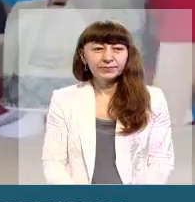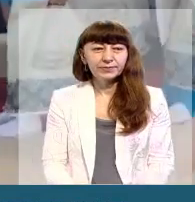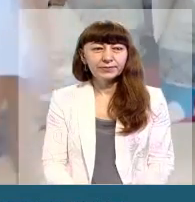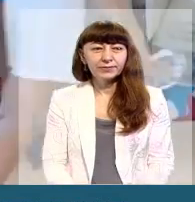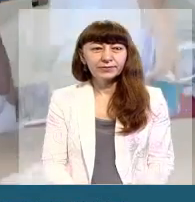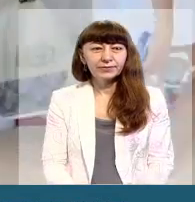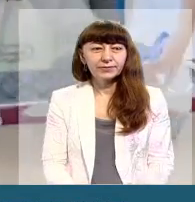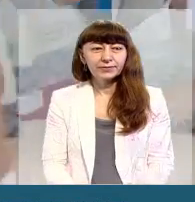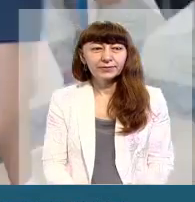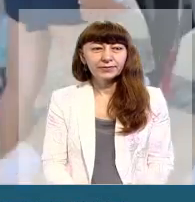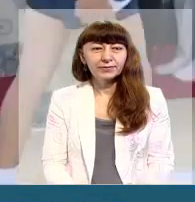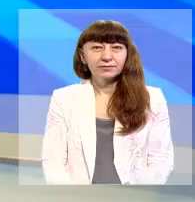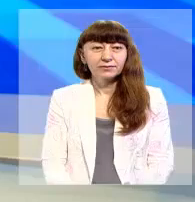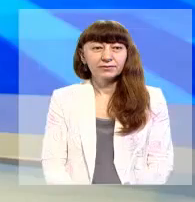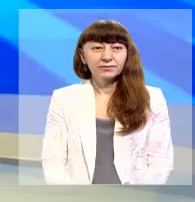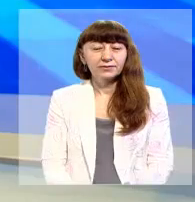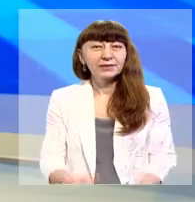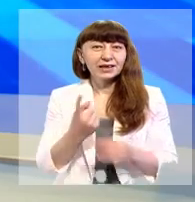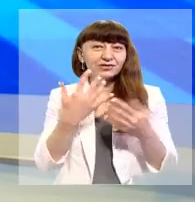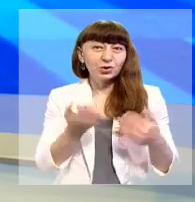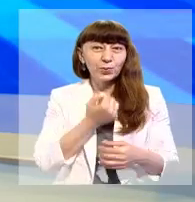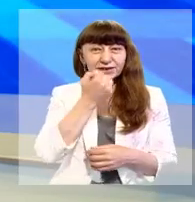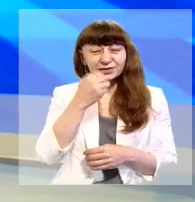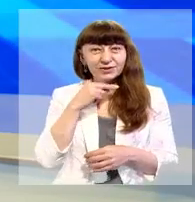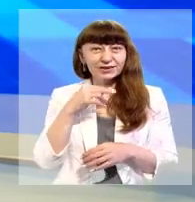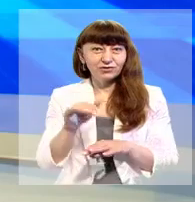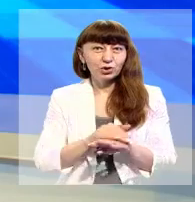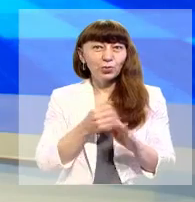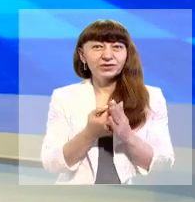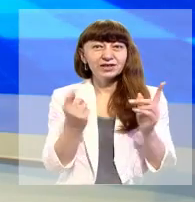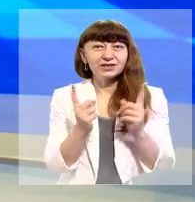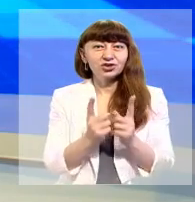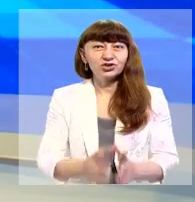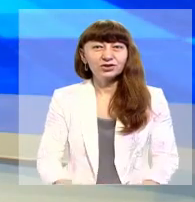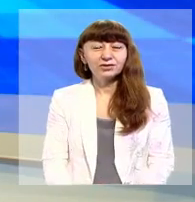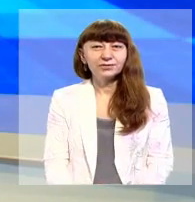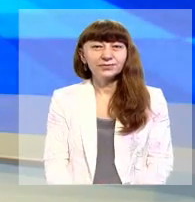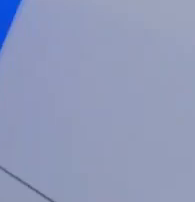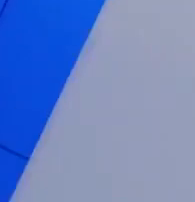Султанов, телеканал Костанай. На этом новости подошли к концу. До скорых встреч.